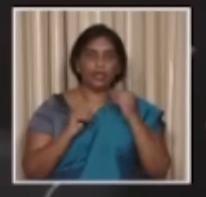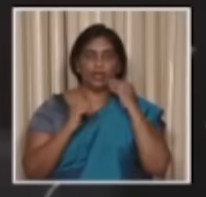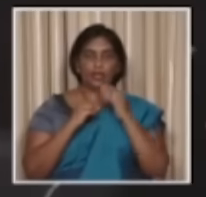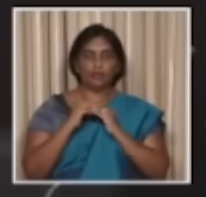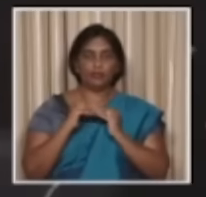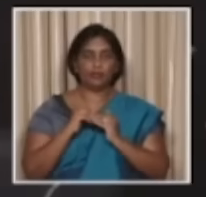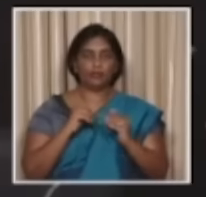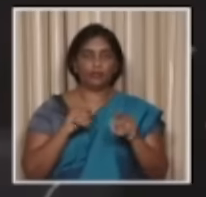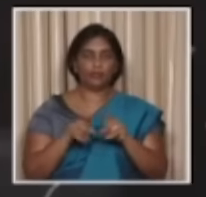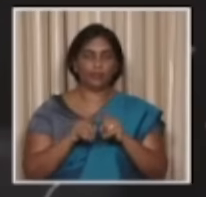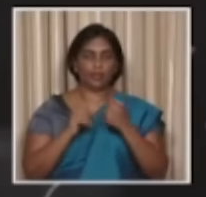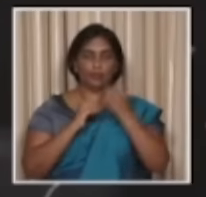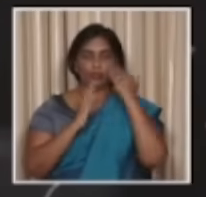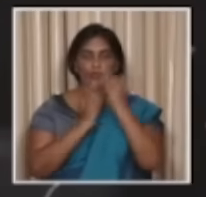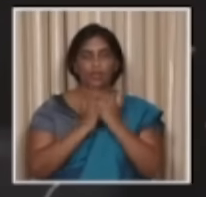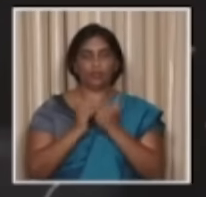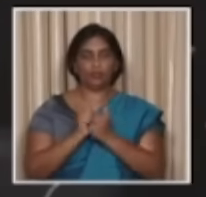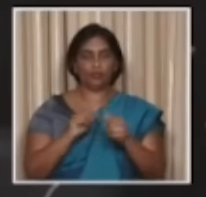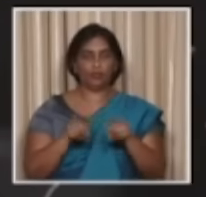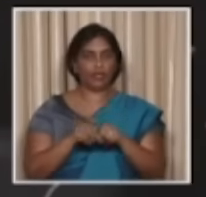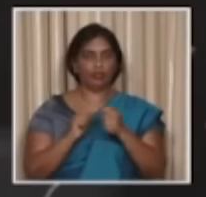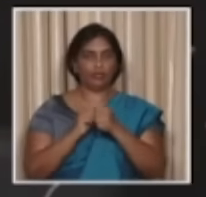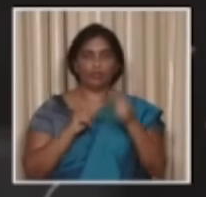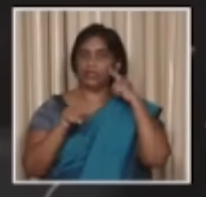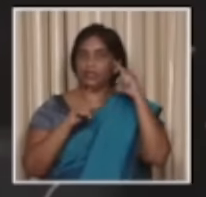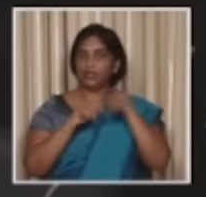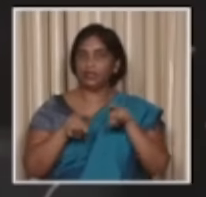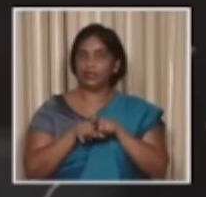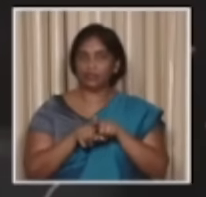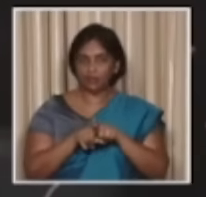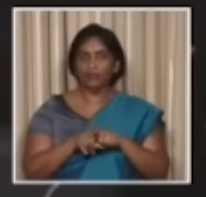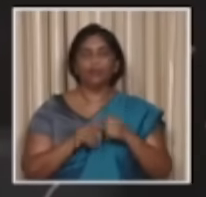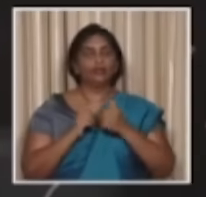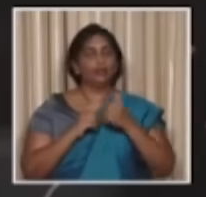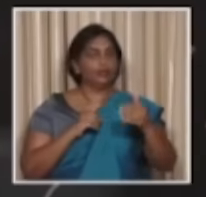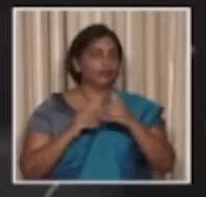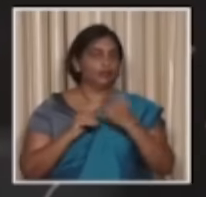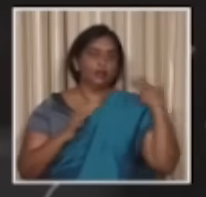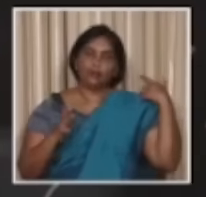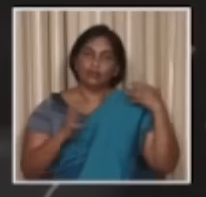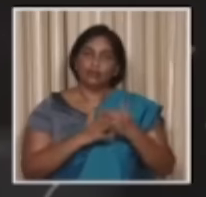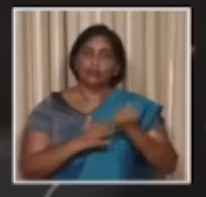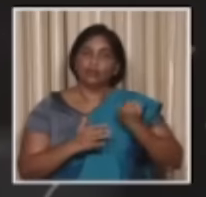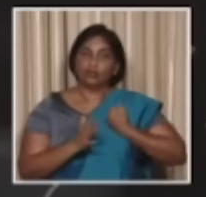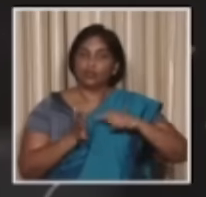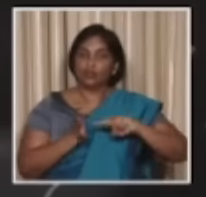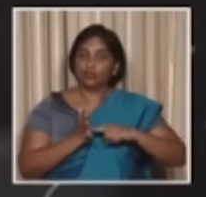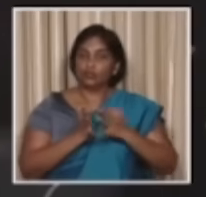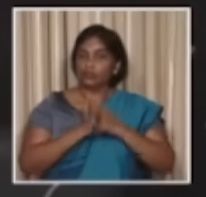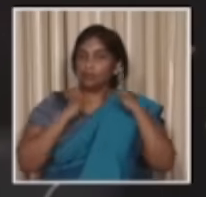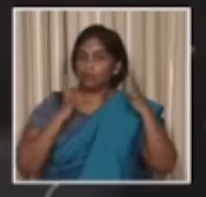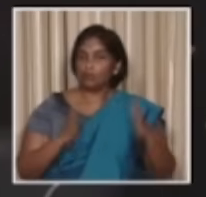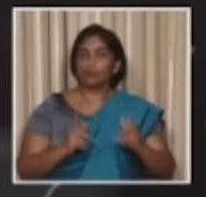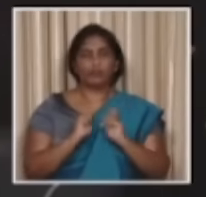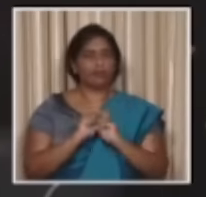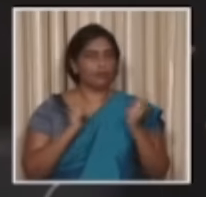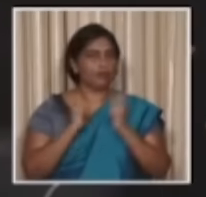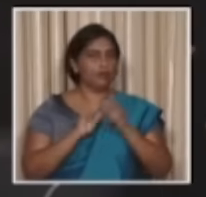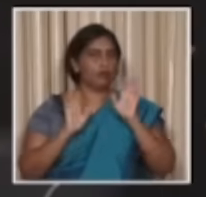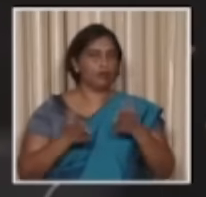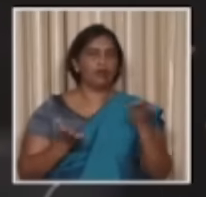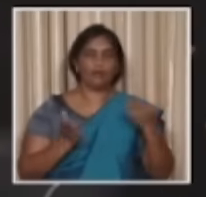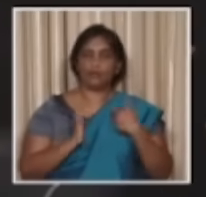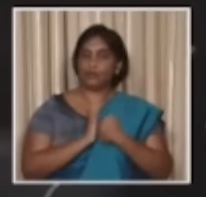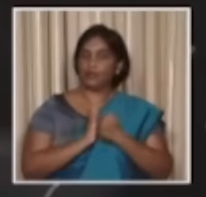මුදල් රජයට අහිමි වෙනවා. දීර්ඝ කාලයක් තිස්සේ ඉතා වටිනා වෛද්‍ය උපකරණ විශාල ප්‍රමාණයක් අක්‍රිය වෙ තියෙනවා. ගරු